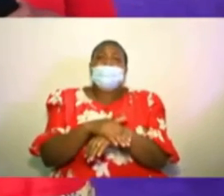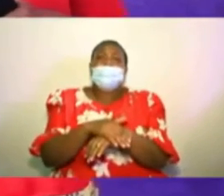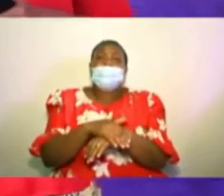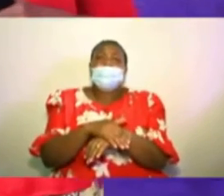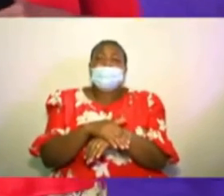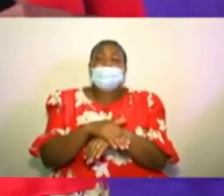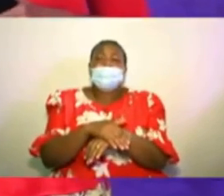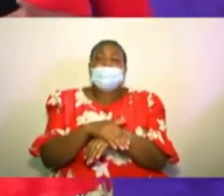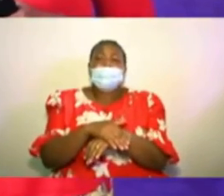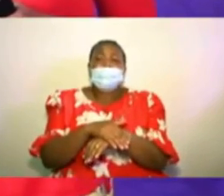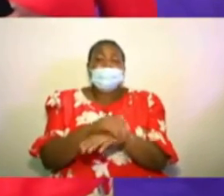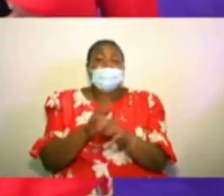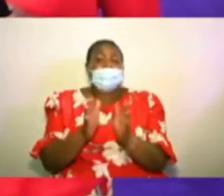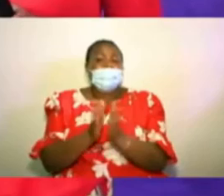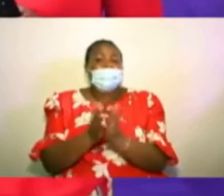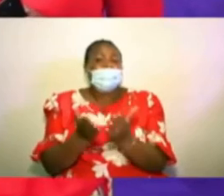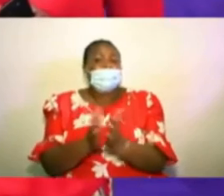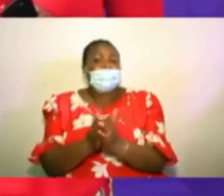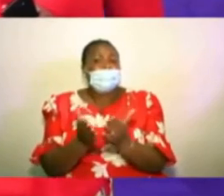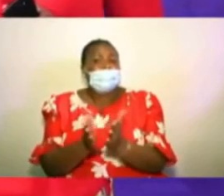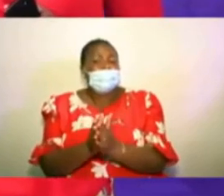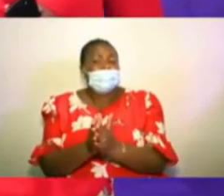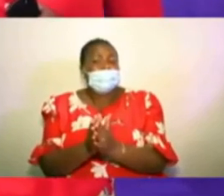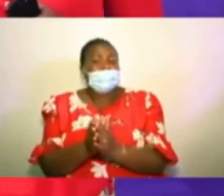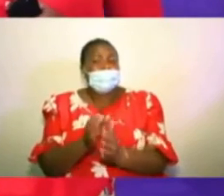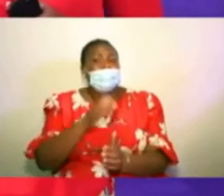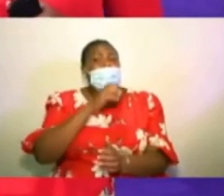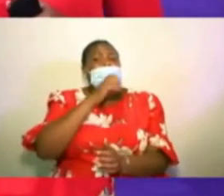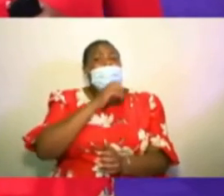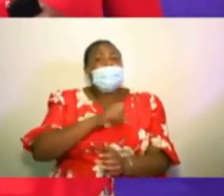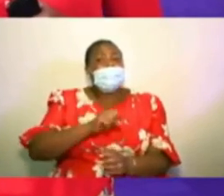that has been compiled, apostle to me and his team.